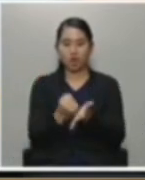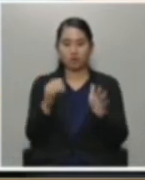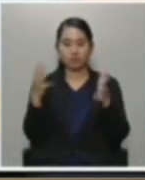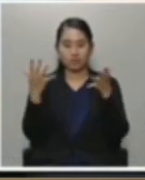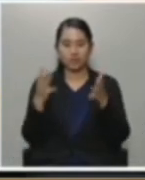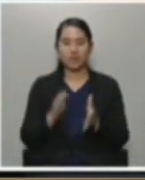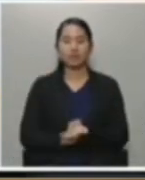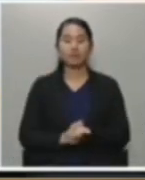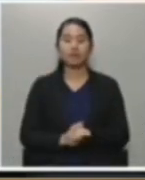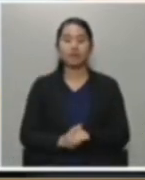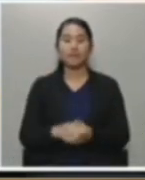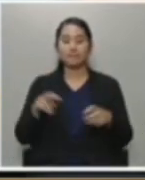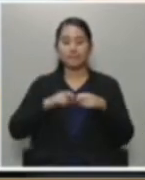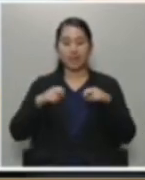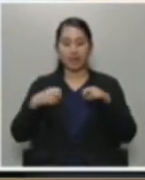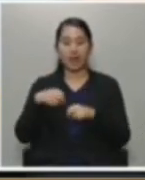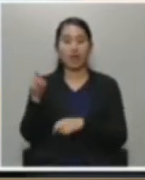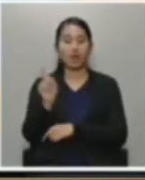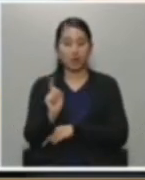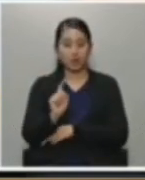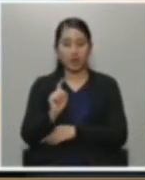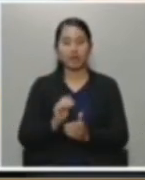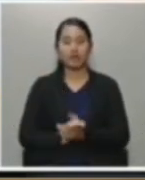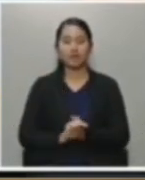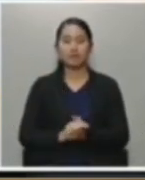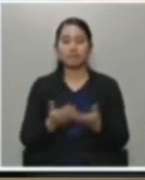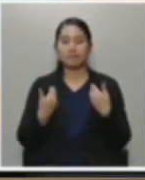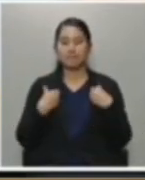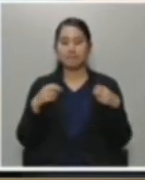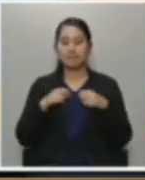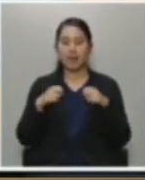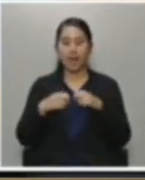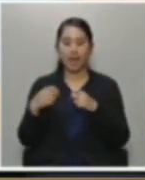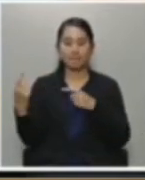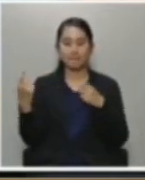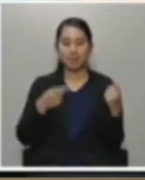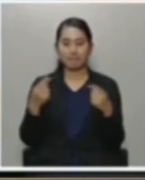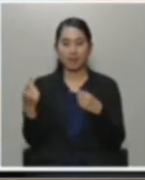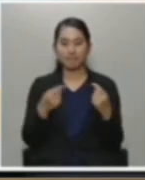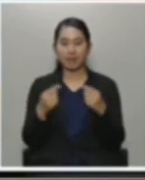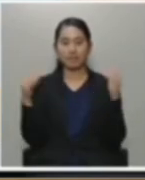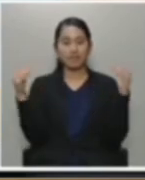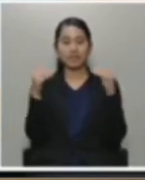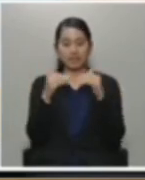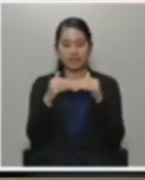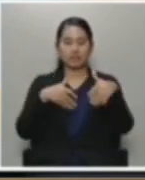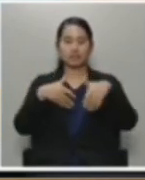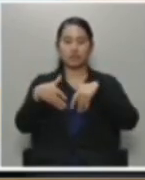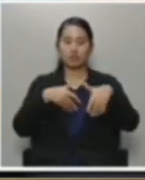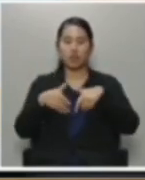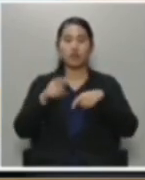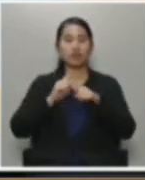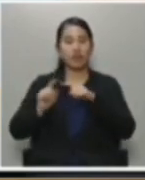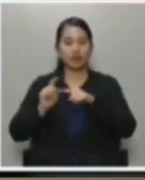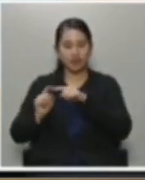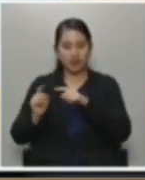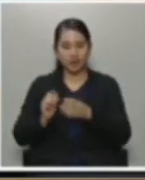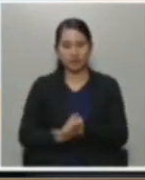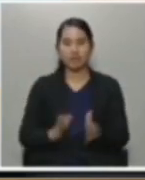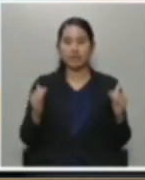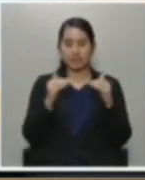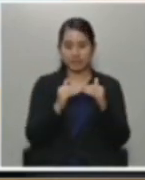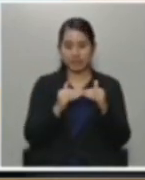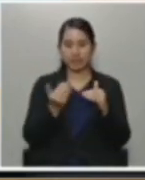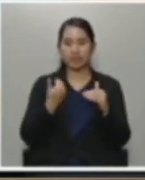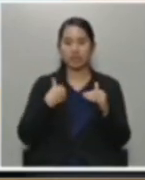ลที่ตามมาก็คือว่ามีการโต้แย้งในเรื่องสิทธิ์ของประชาชนอันไหนเป็นสิทธิ